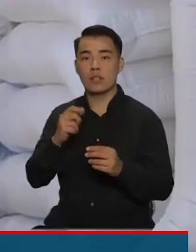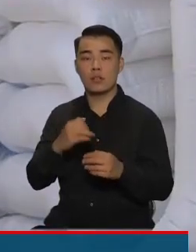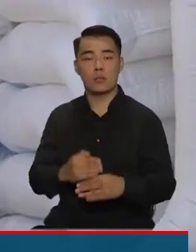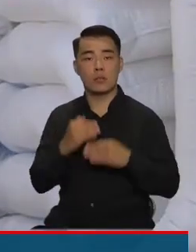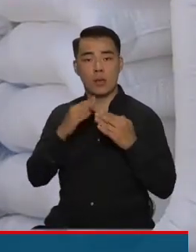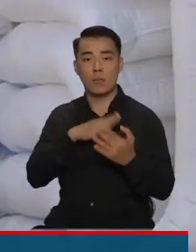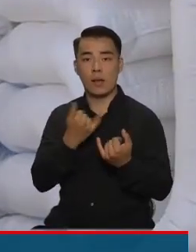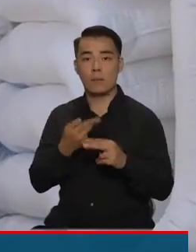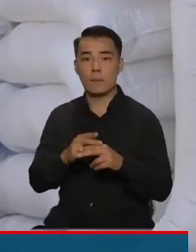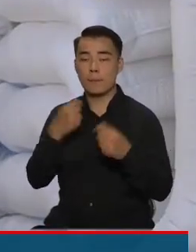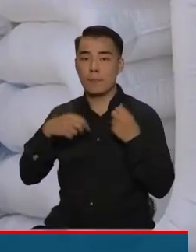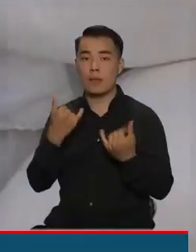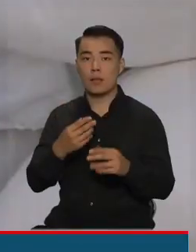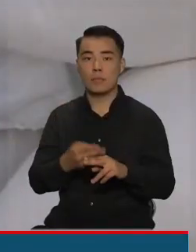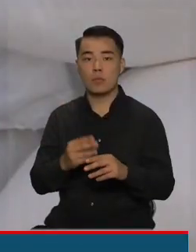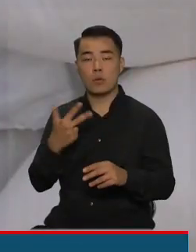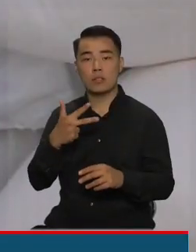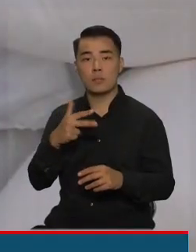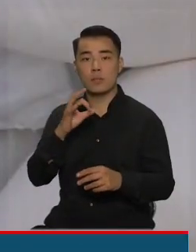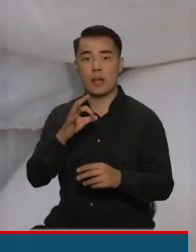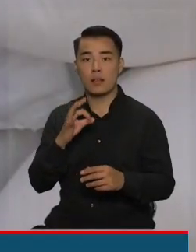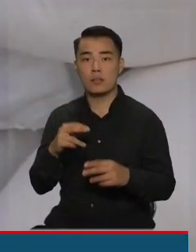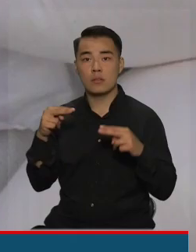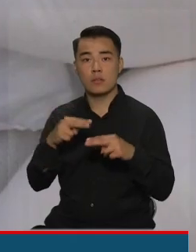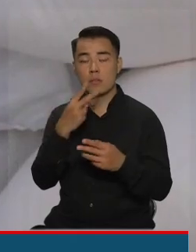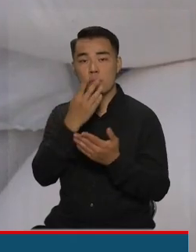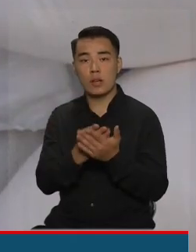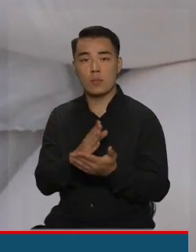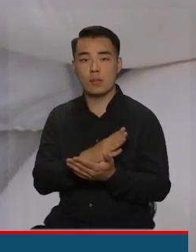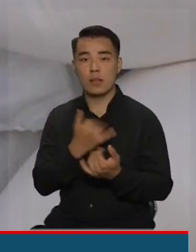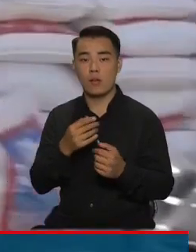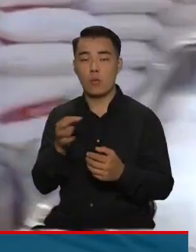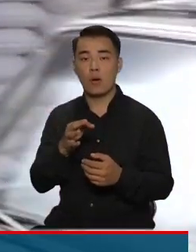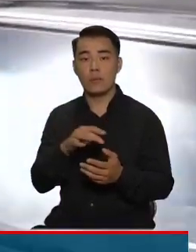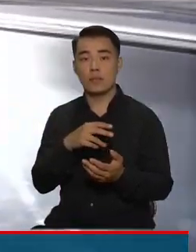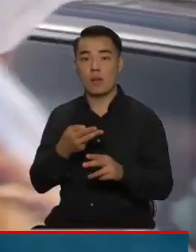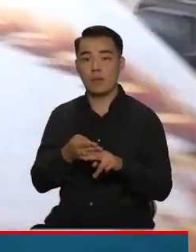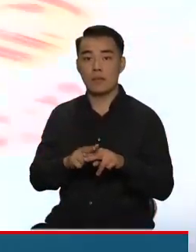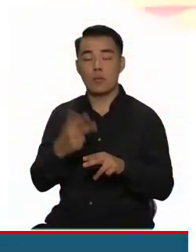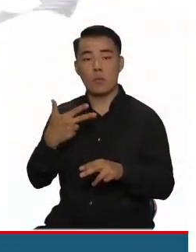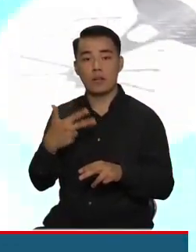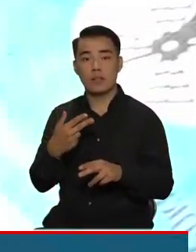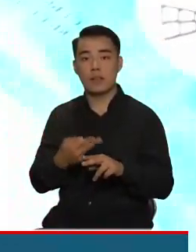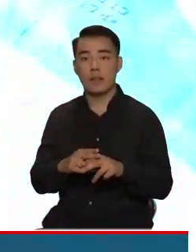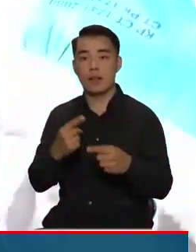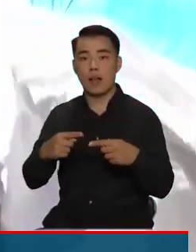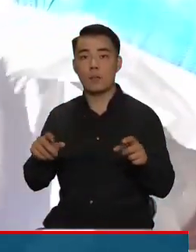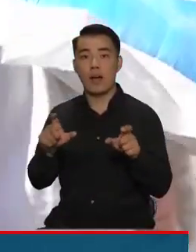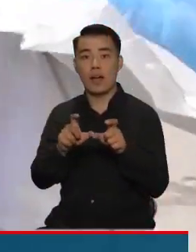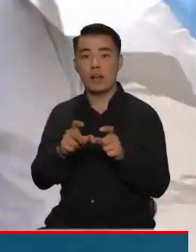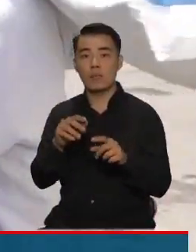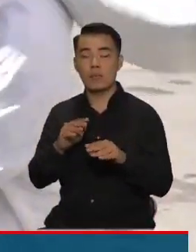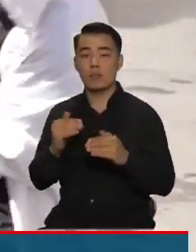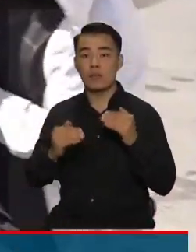бағасын тұрақтандыру қоры нарықтың 30% ғана қамти алатынын айтады, яғни облыс аумағындағы 30 әлеуметтік дүкенге тұрақты